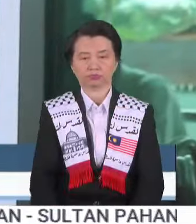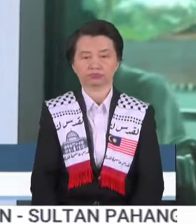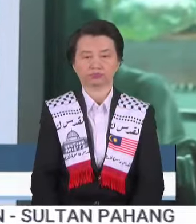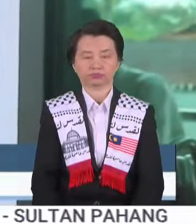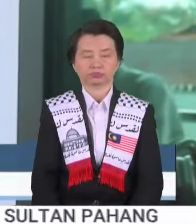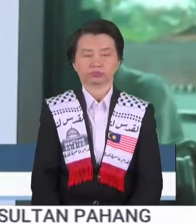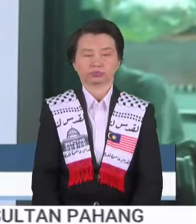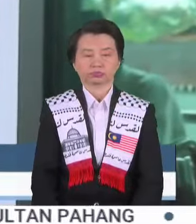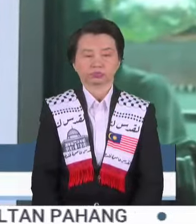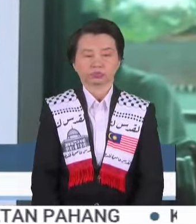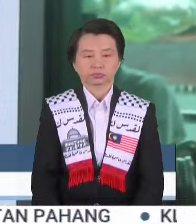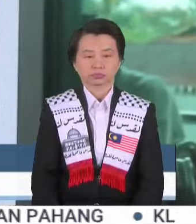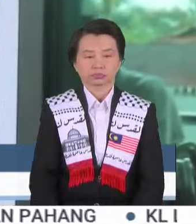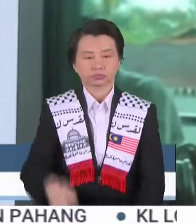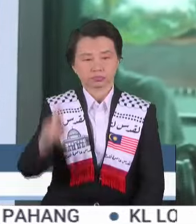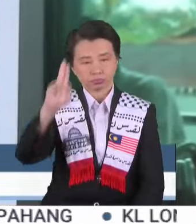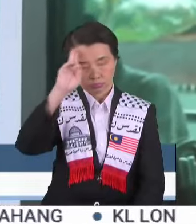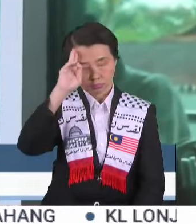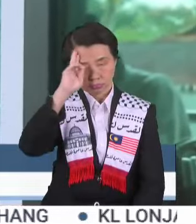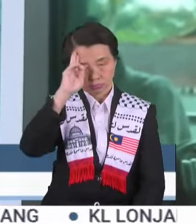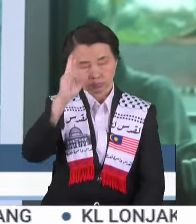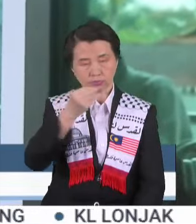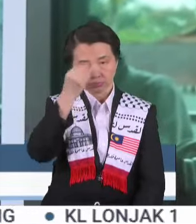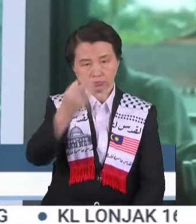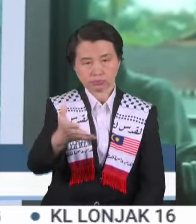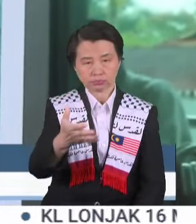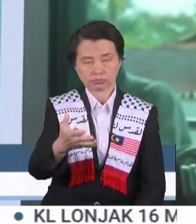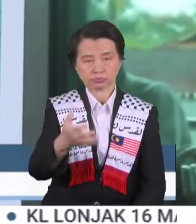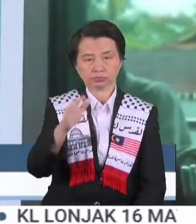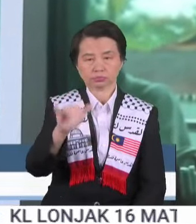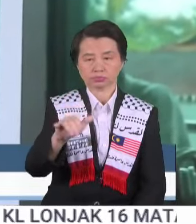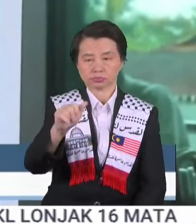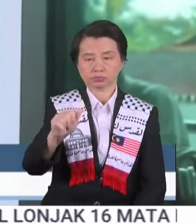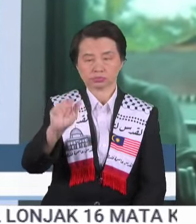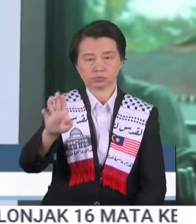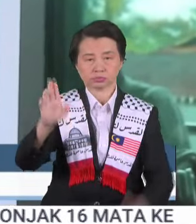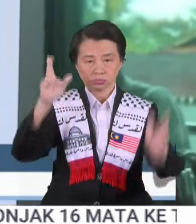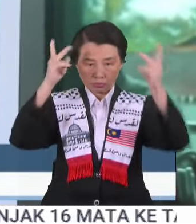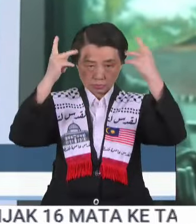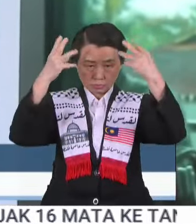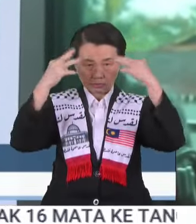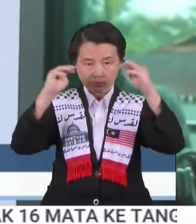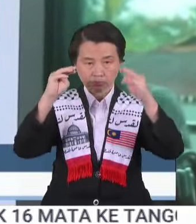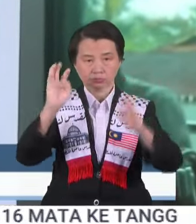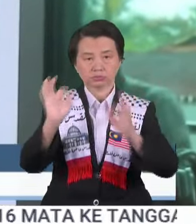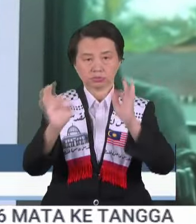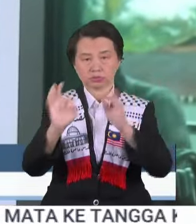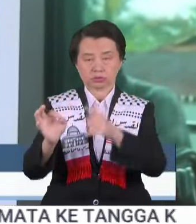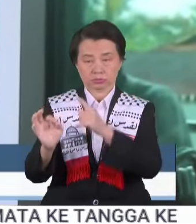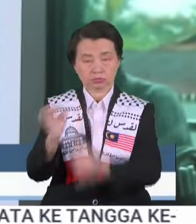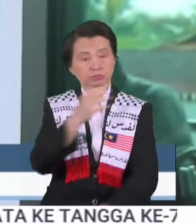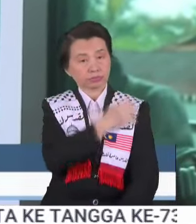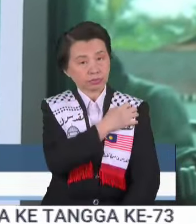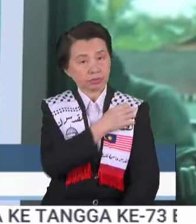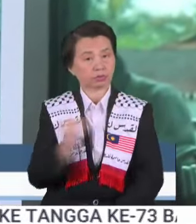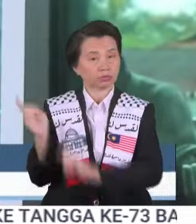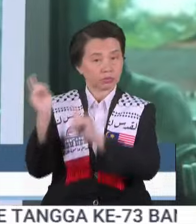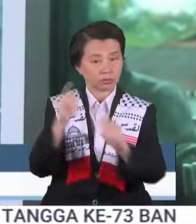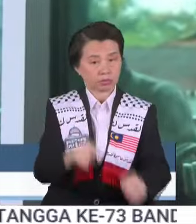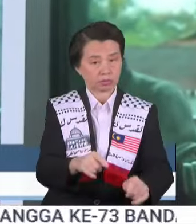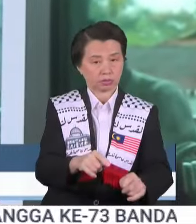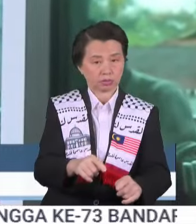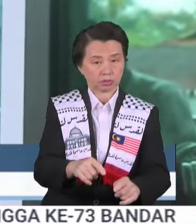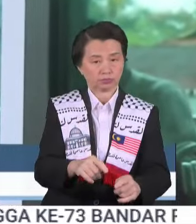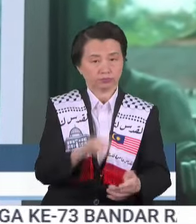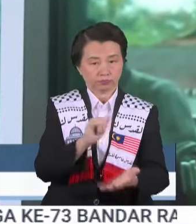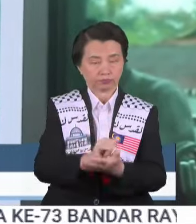lagi kalau seperti apa yang diumumkan oleh Yang Amat Berhormat Perdana Menteri, kenaikan gaji penjawat awam yang akan berlaku tidak lama